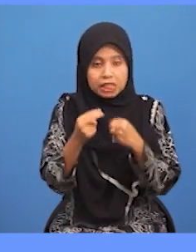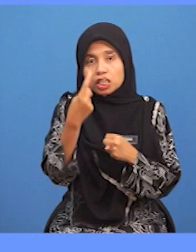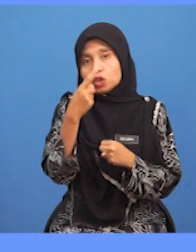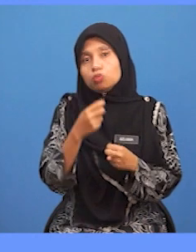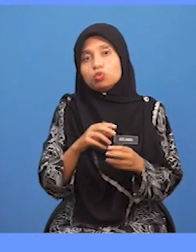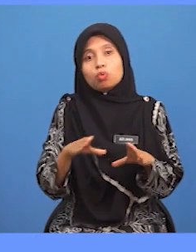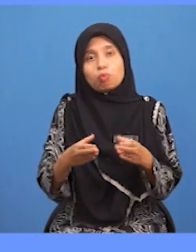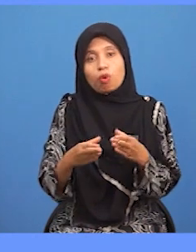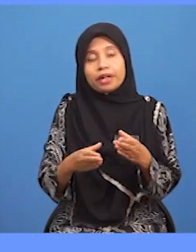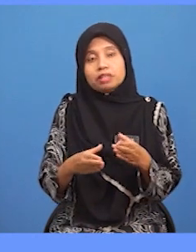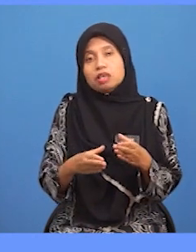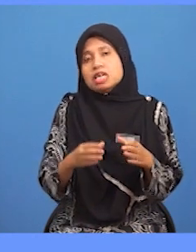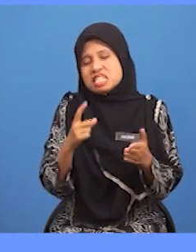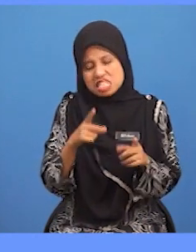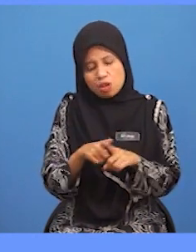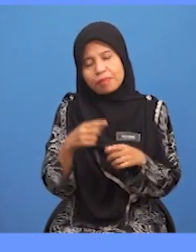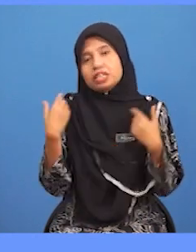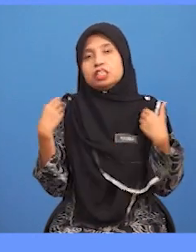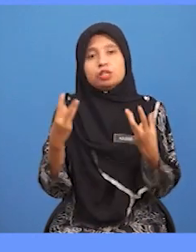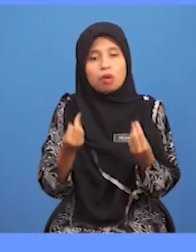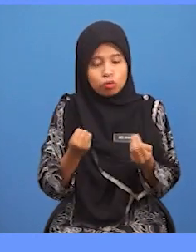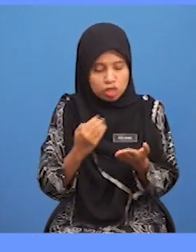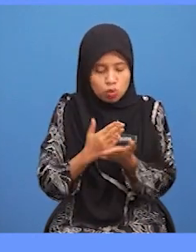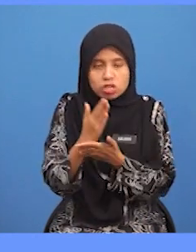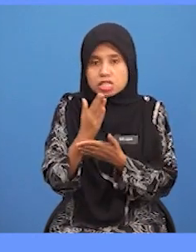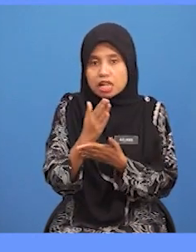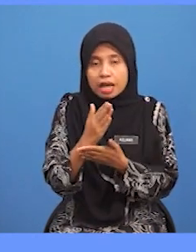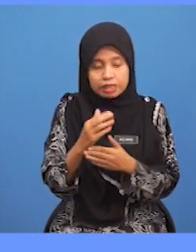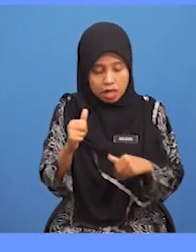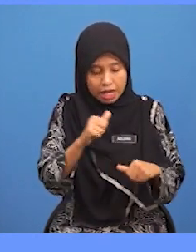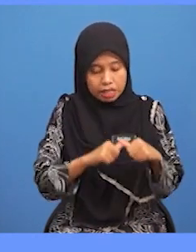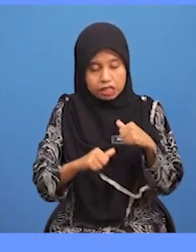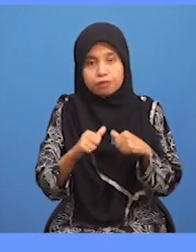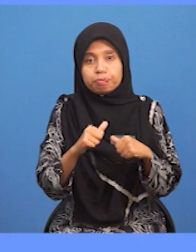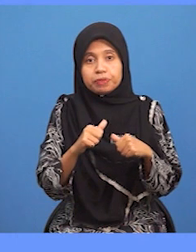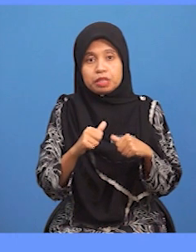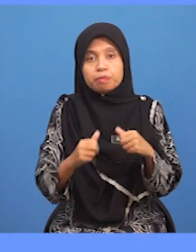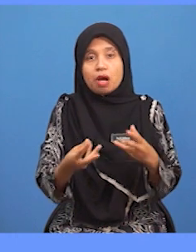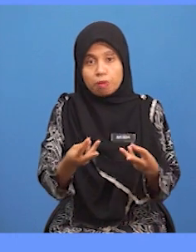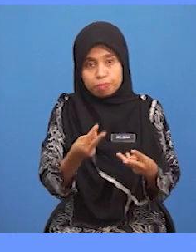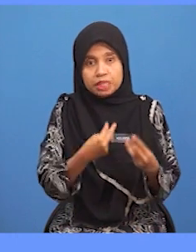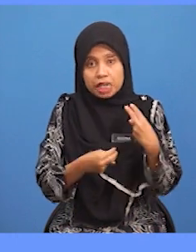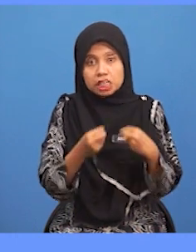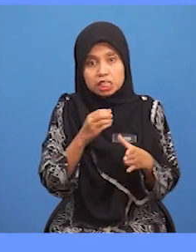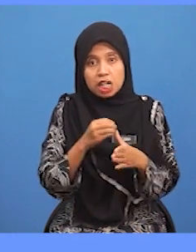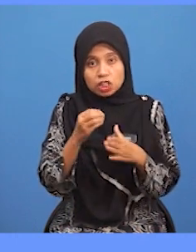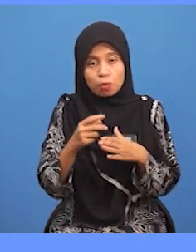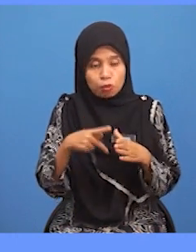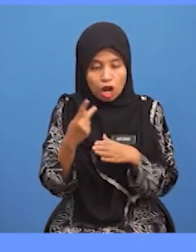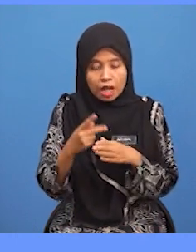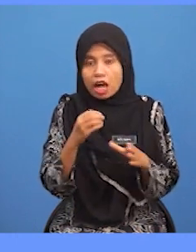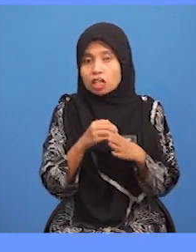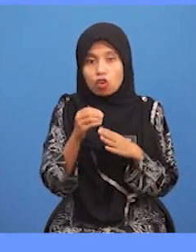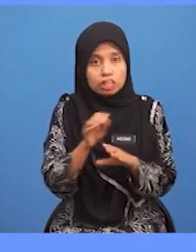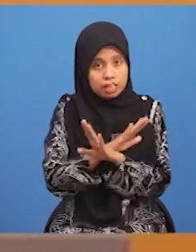pengeluar untuk membuat keputusan sama ada untuk meneruskan aktiviti perniagaan atau pengeluaran